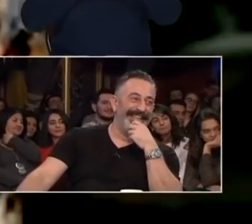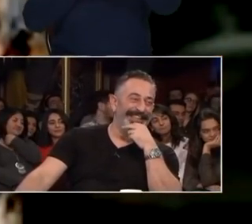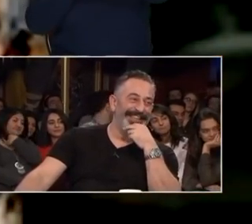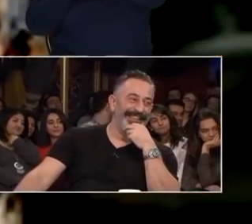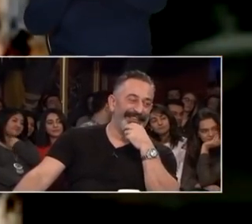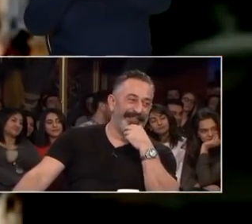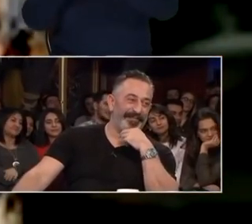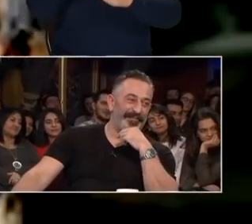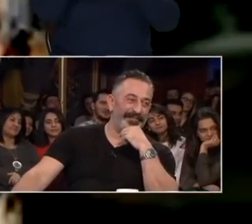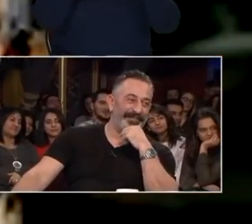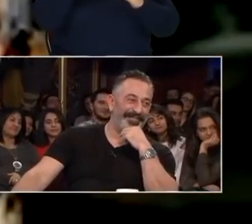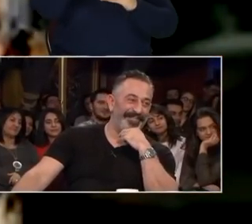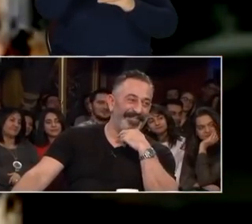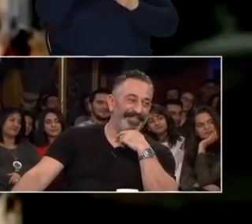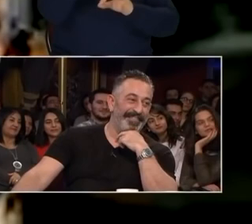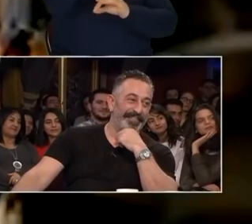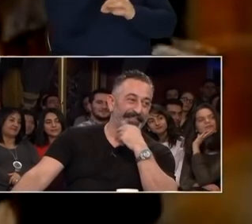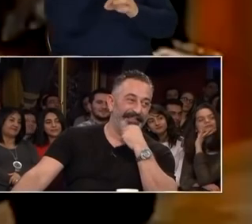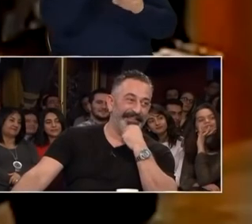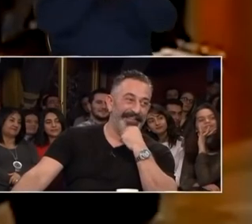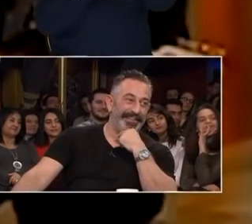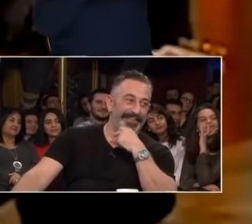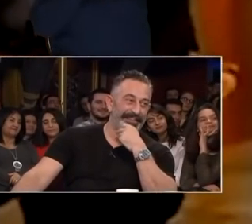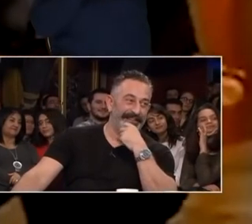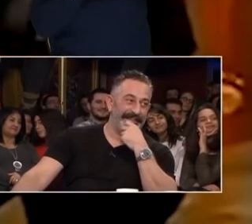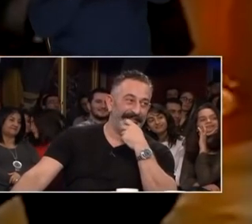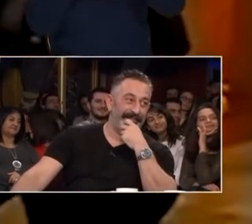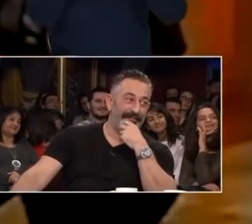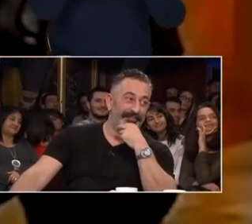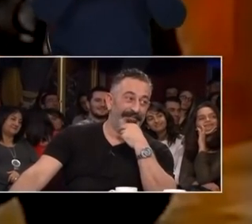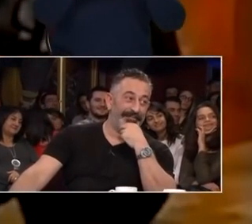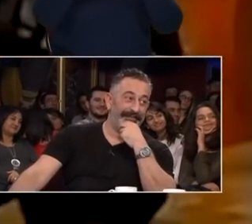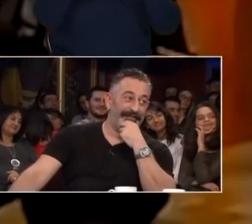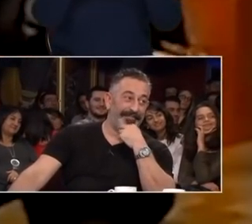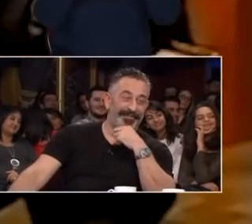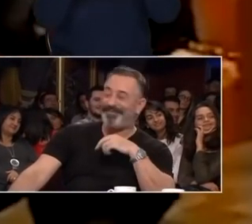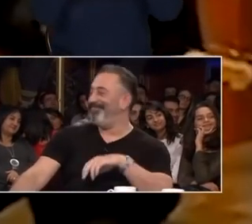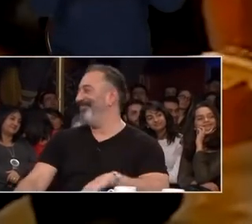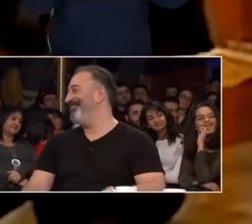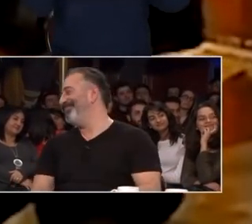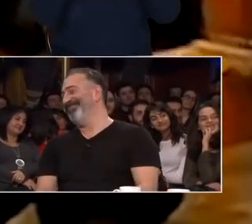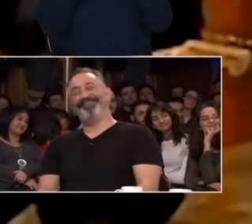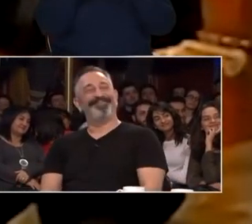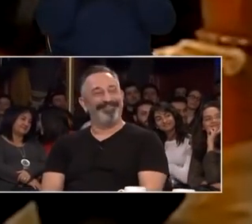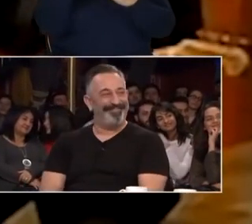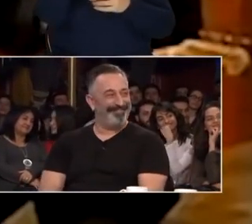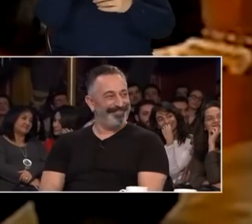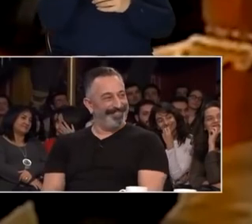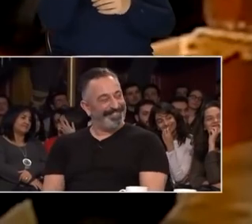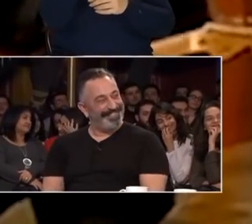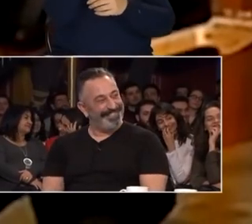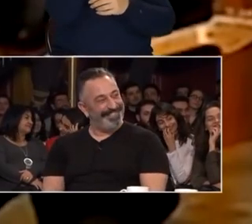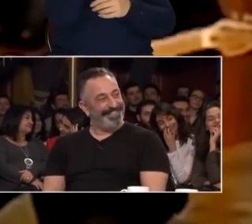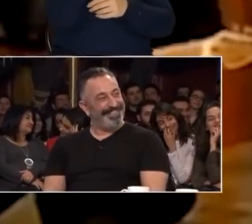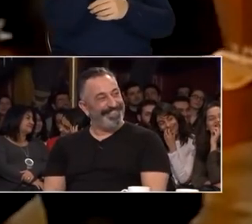Gözlük ve grup olsun. Olarak bunlar geldi hep tek kıza aşık olurlar. Evet. Ortaköy'de de öyle. Korneye yanık olduğu için bunlar iki